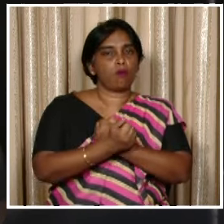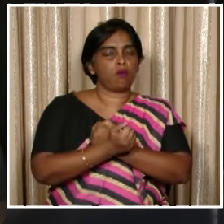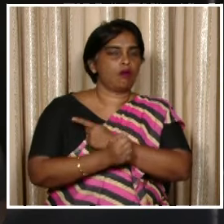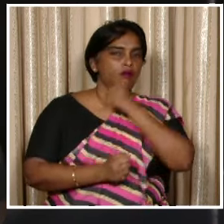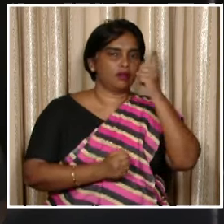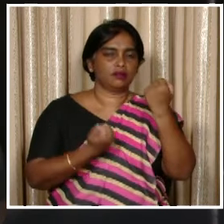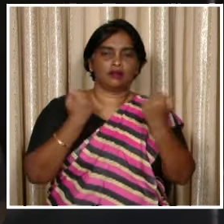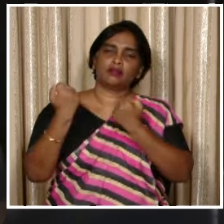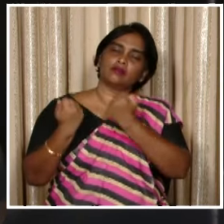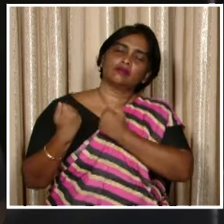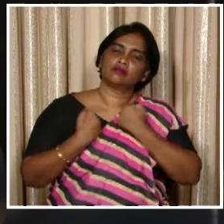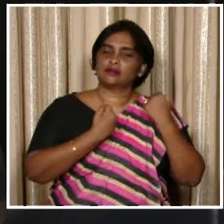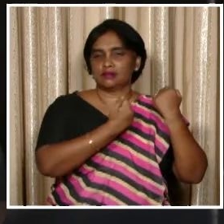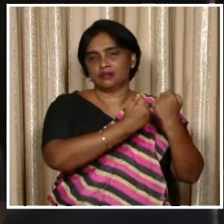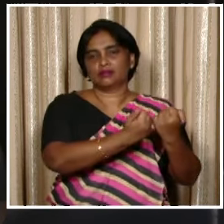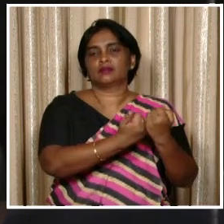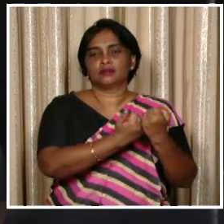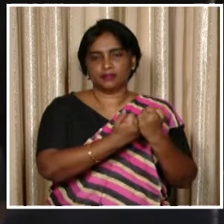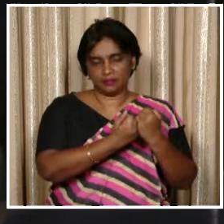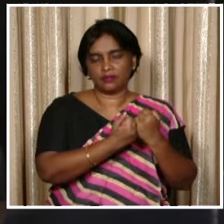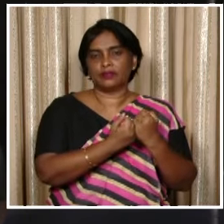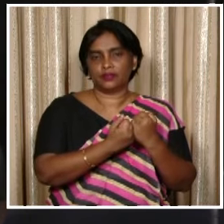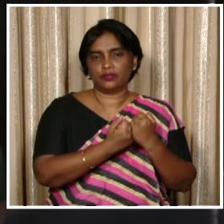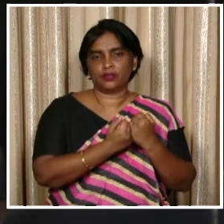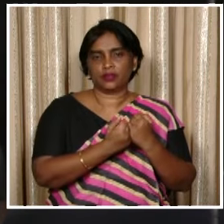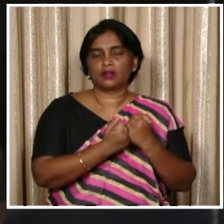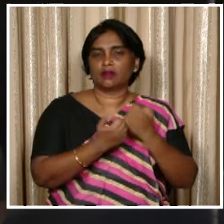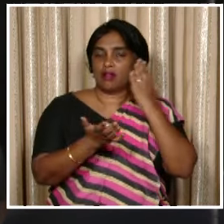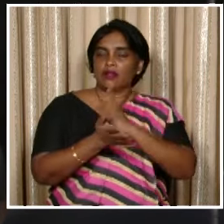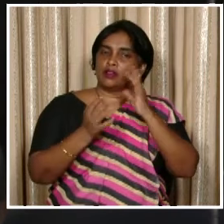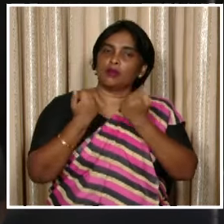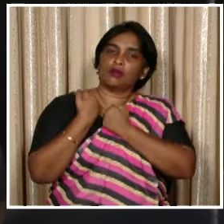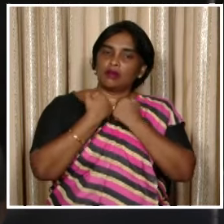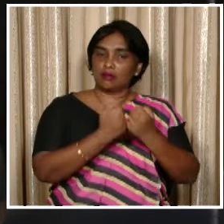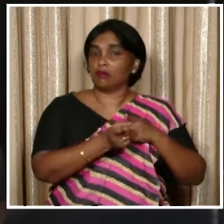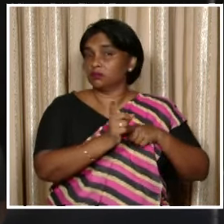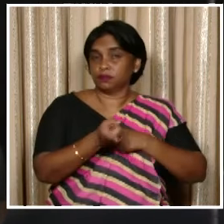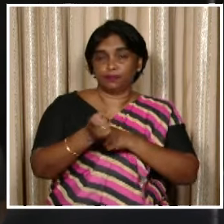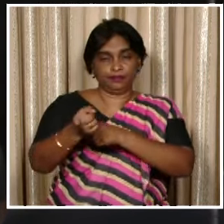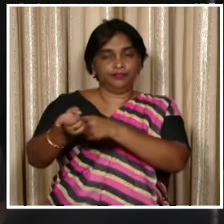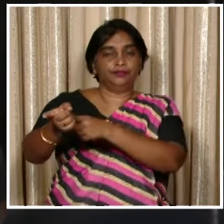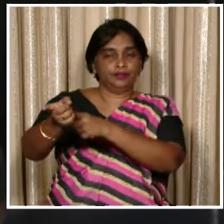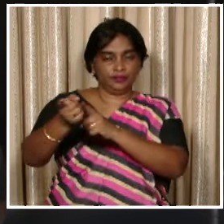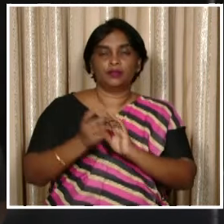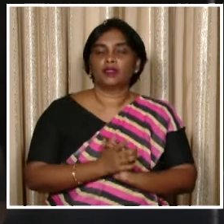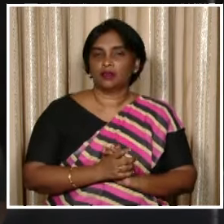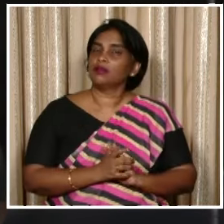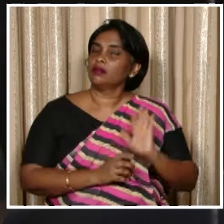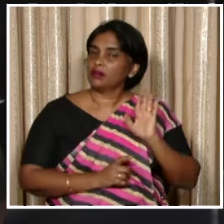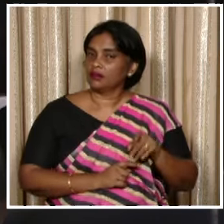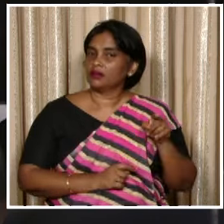පොලිසියට වාහනය මේ ධාවනය කරලා තියෙනවා, නවත්ත ගන්න නැතුව ඒගොල්ලොන්ව ලුහු බැඳලා තියෙනවා. ඊට